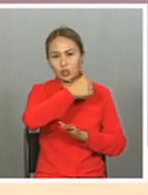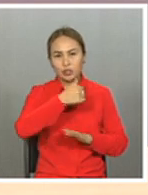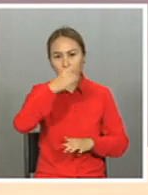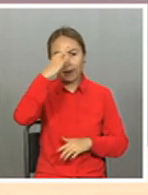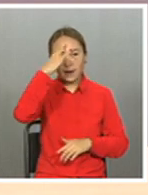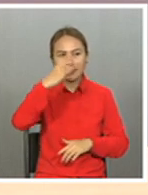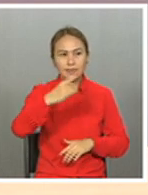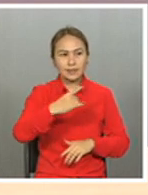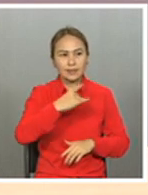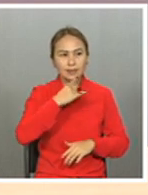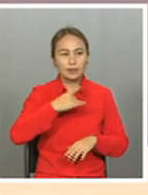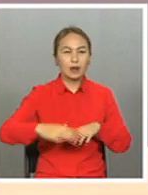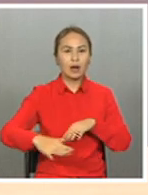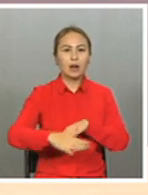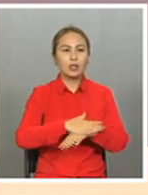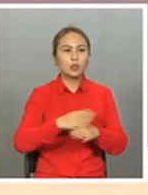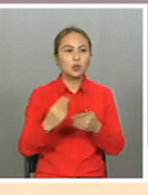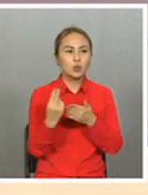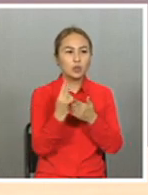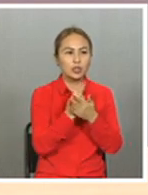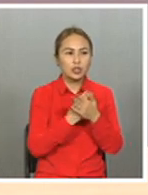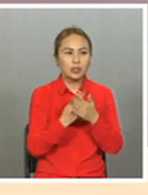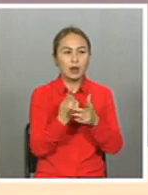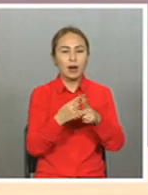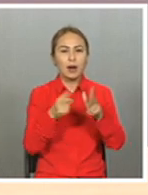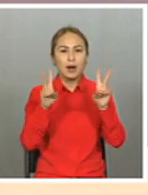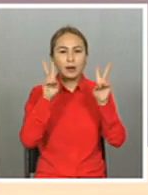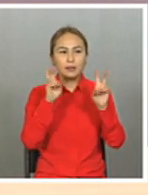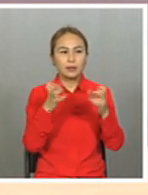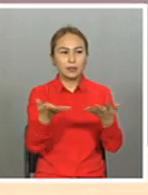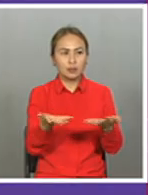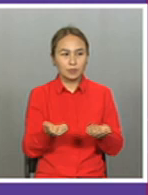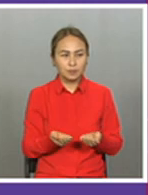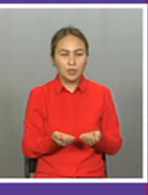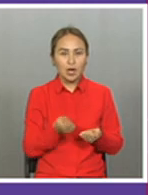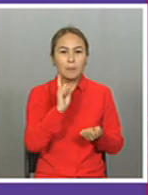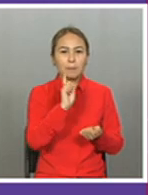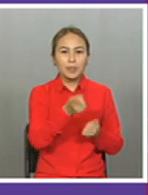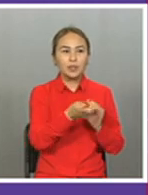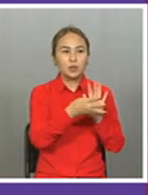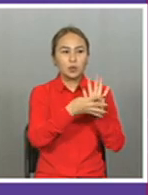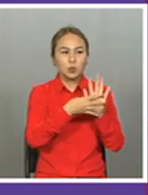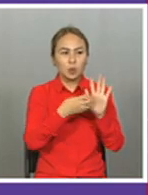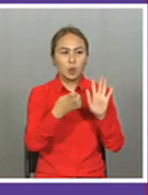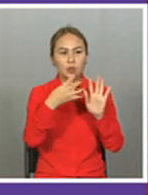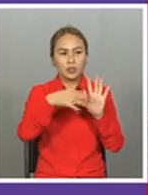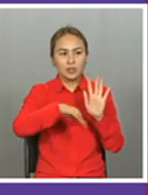1944 жылы Қазақстанның халық суретшісі атағын алдым.